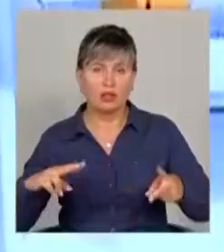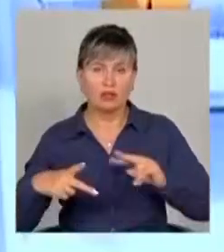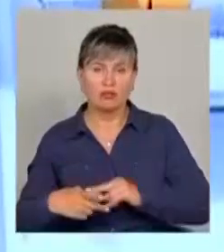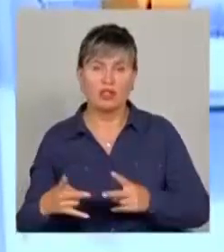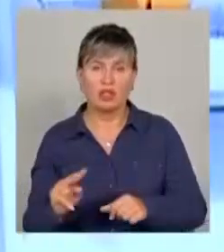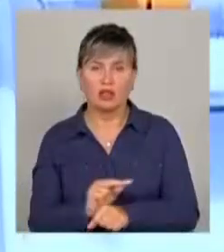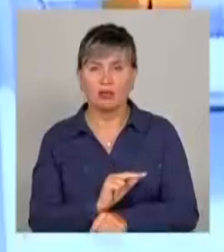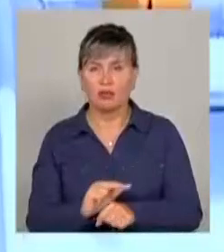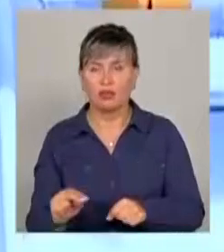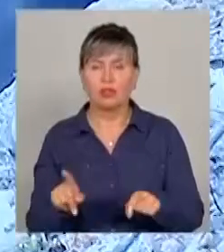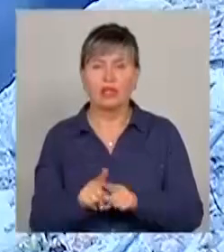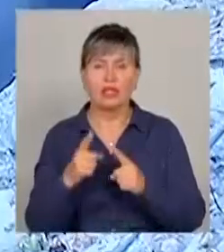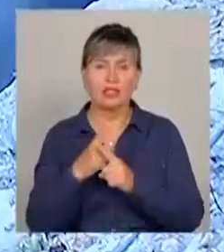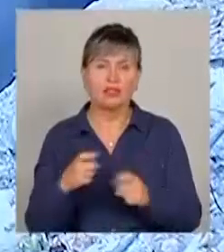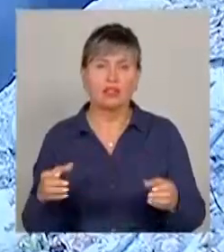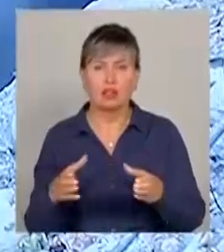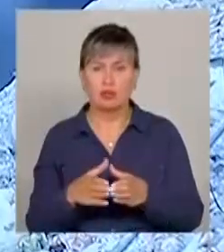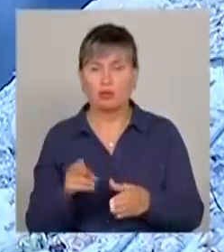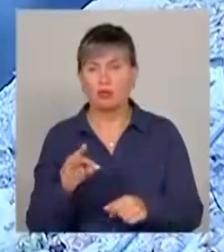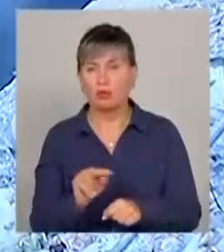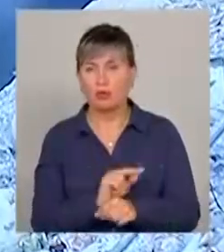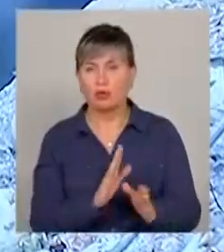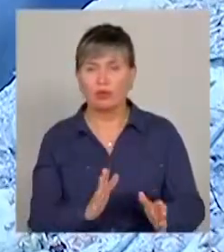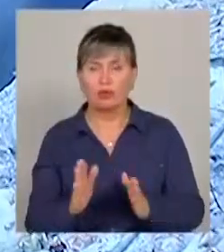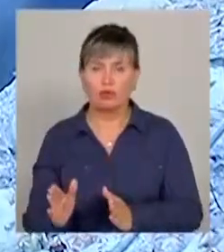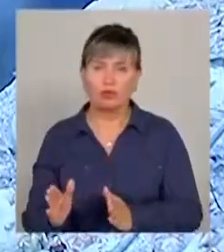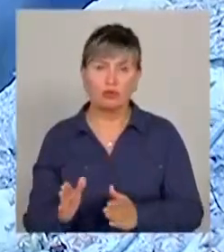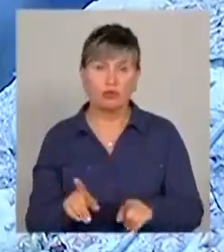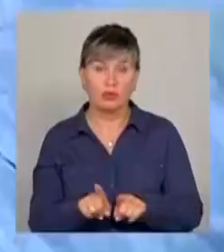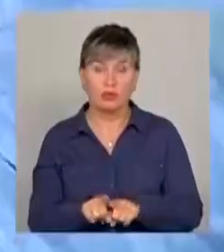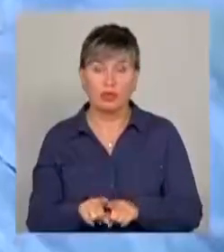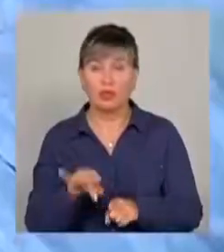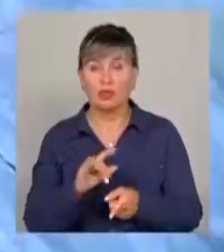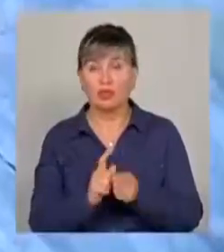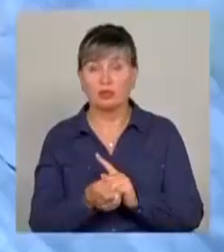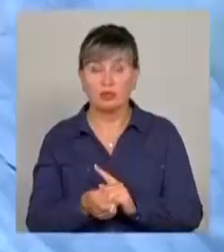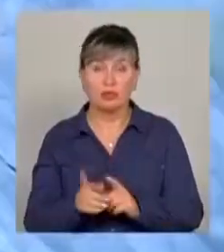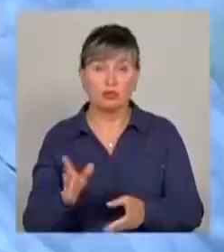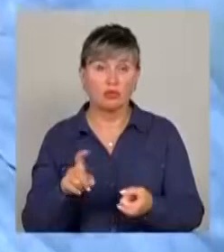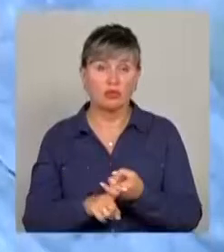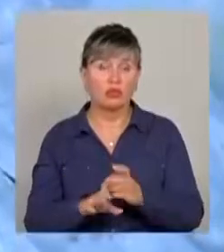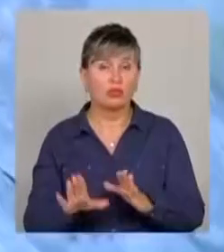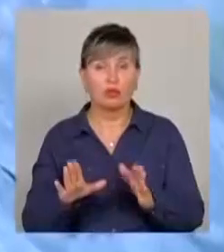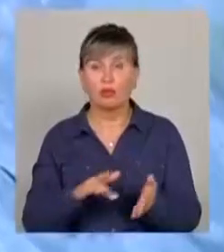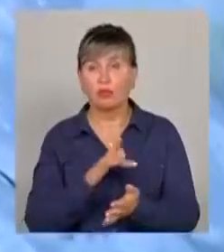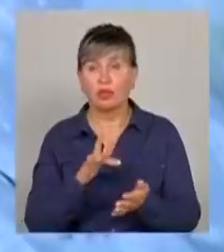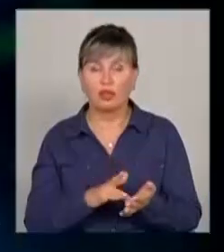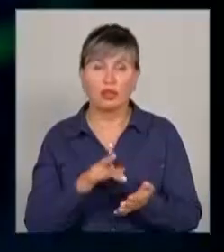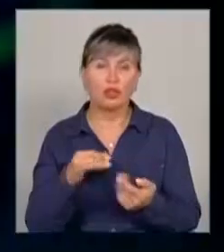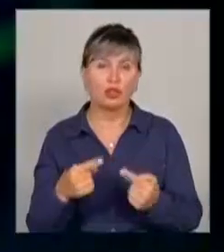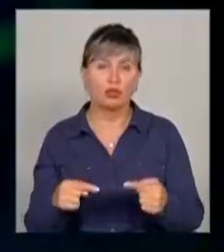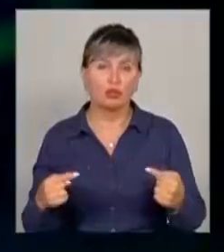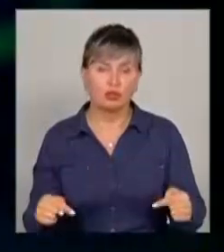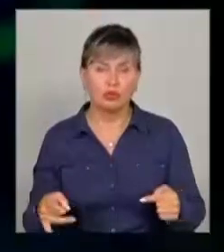их ремонта. Так заявили в Комитете по регулированию естественных монополий. Изменения коснутся не только мегаполисы, но и